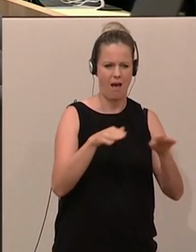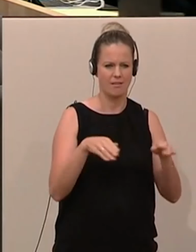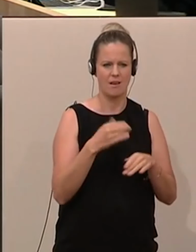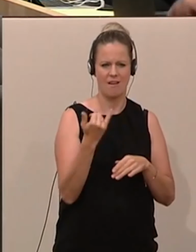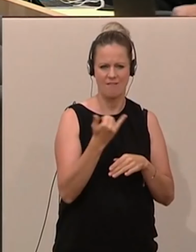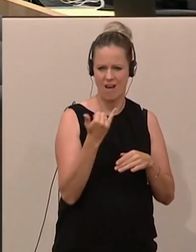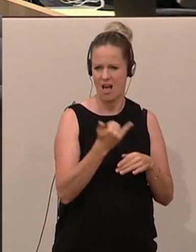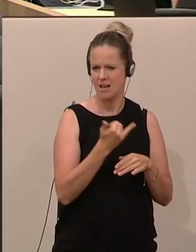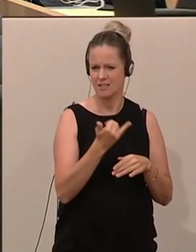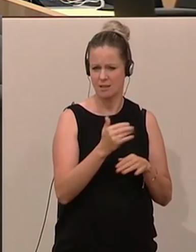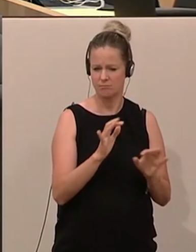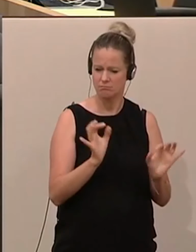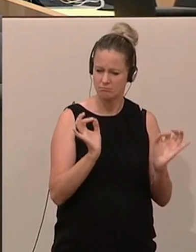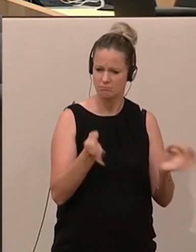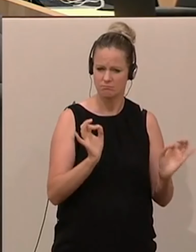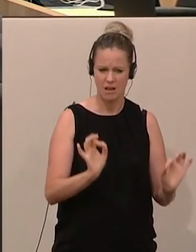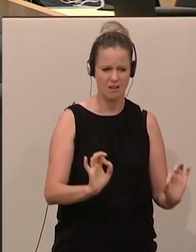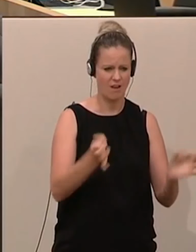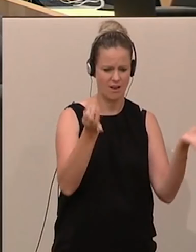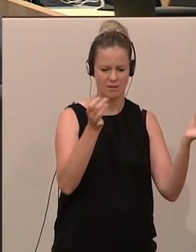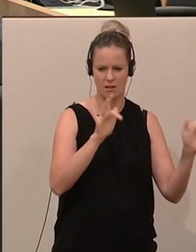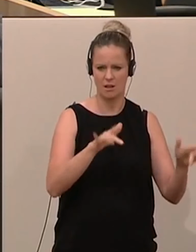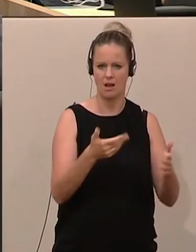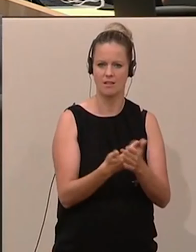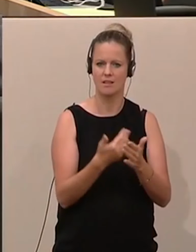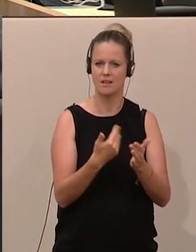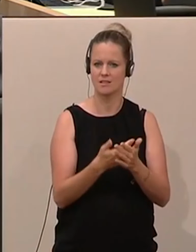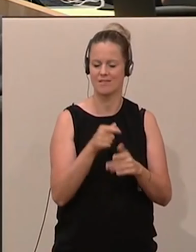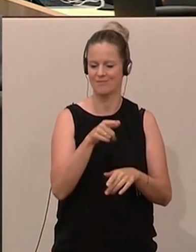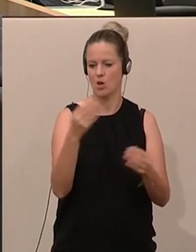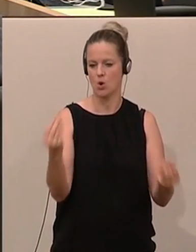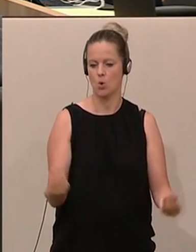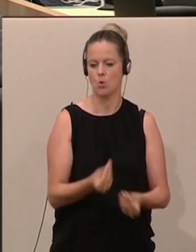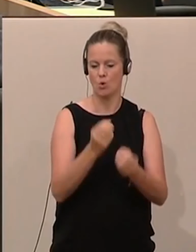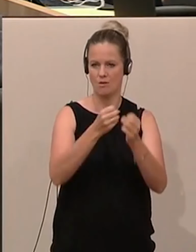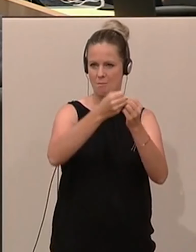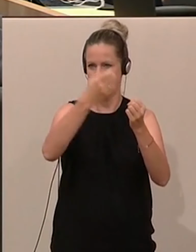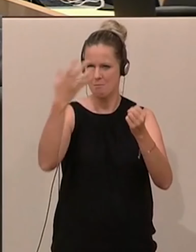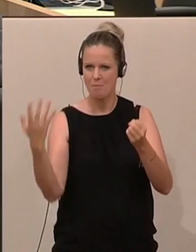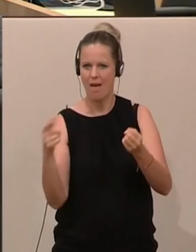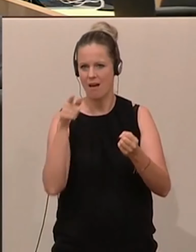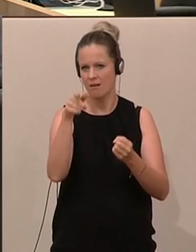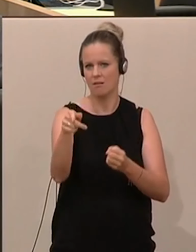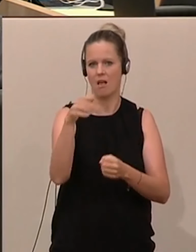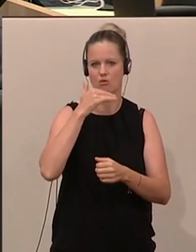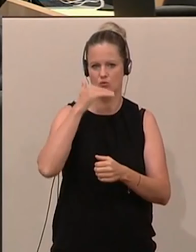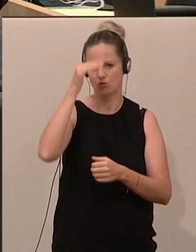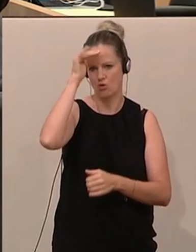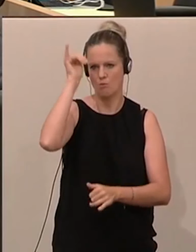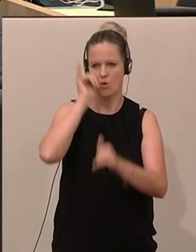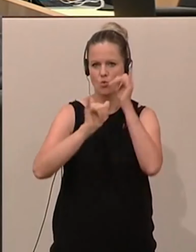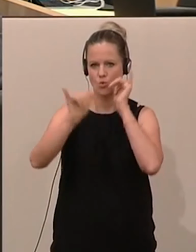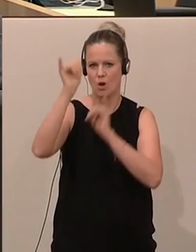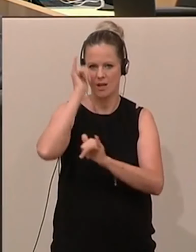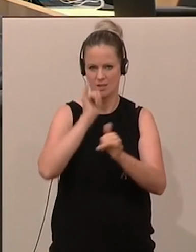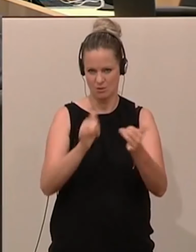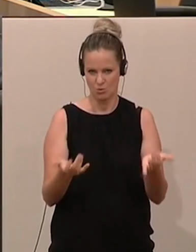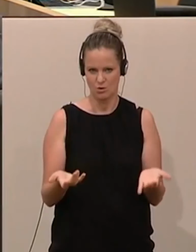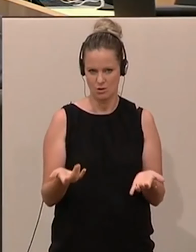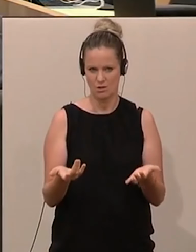unter anderem ein wesentlicher grund neben den bergen für den sommertourismus in österreich